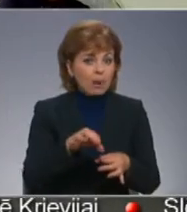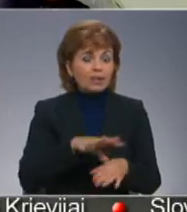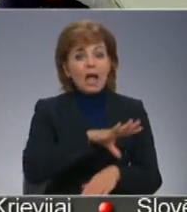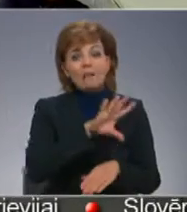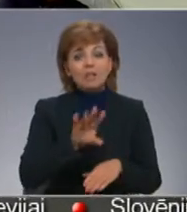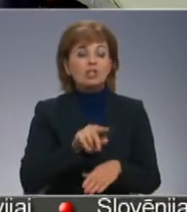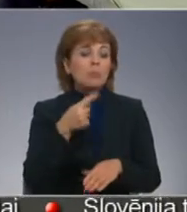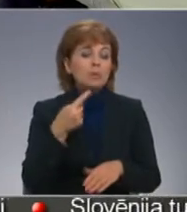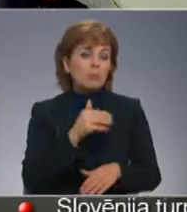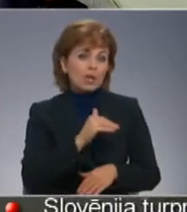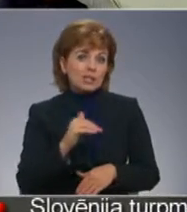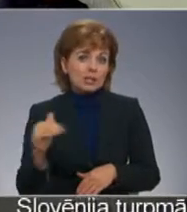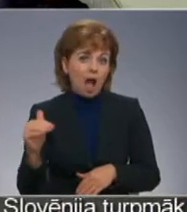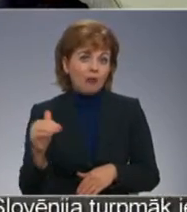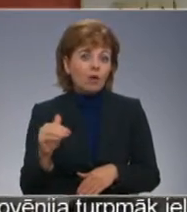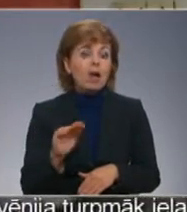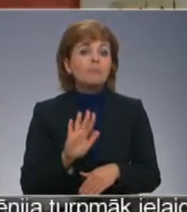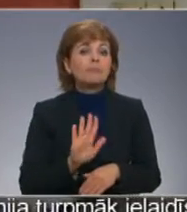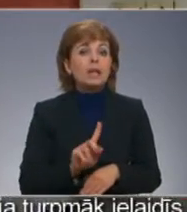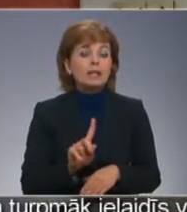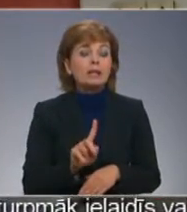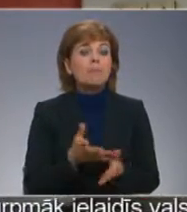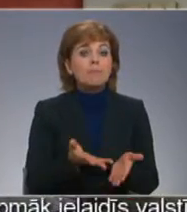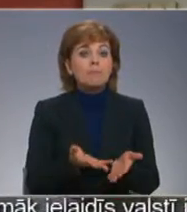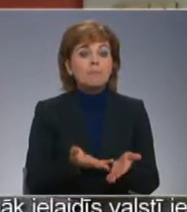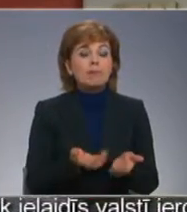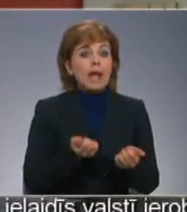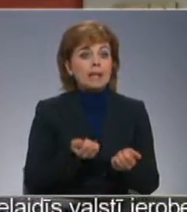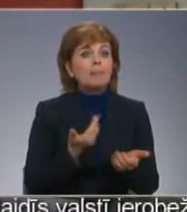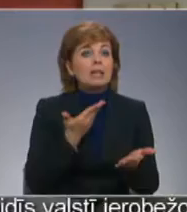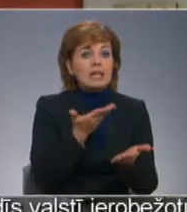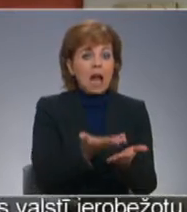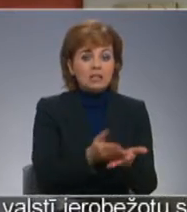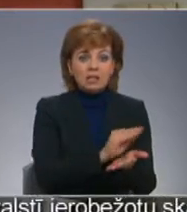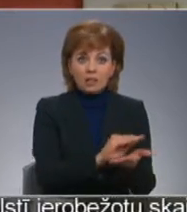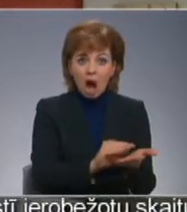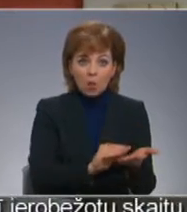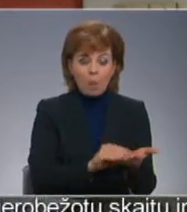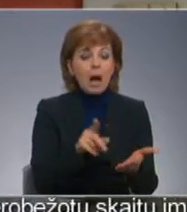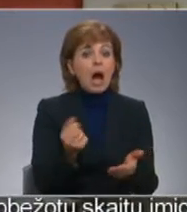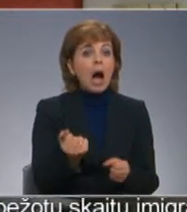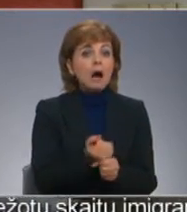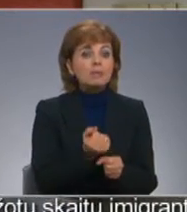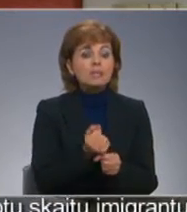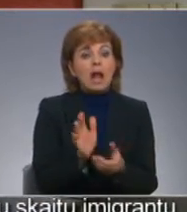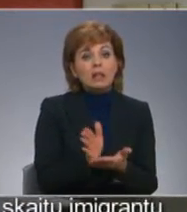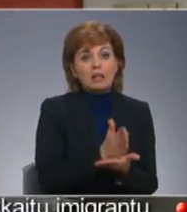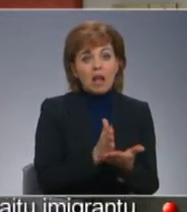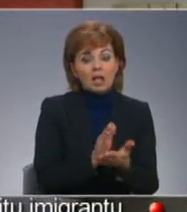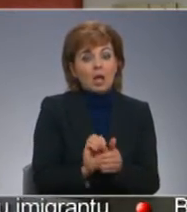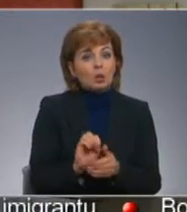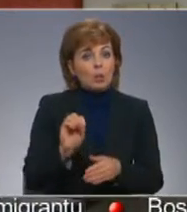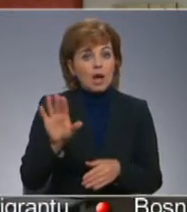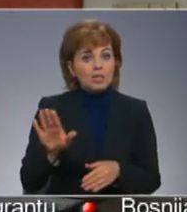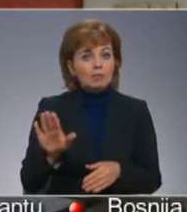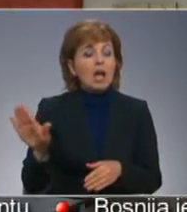visu pirmo stāvu. Tur tiek pieņemti, tā jūs minējāt, iesniegumi. Iesniegums apstrādā daļēji, nosūtot